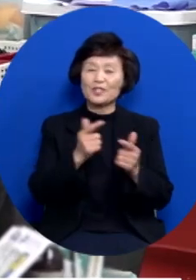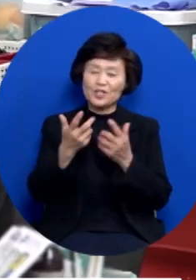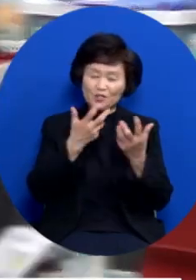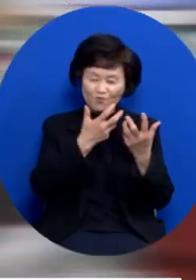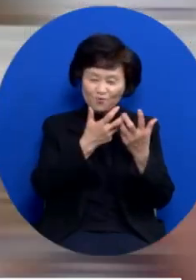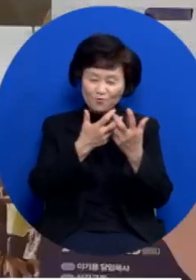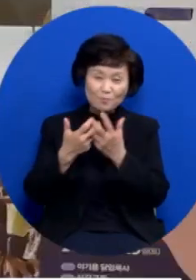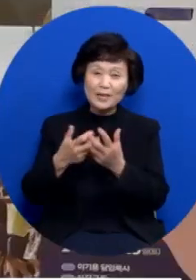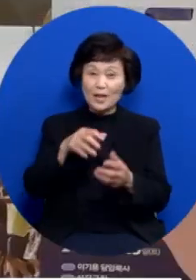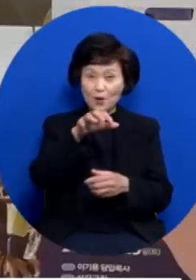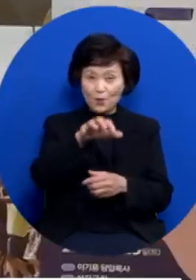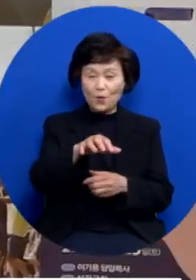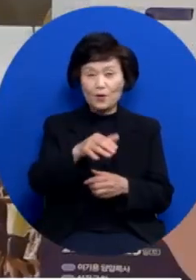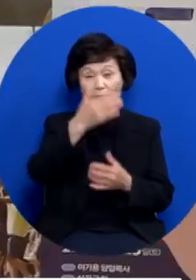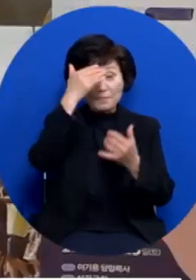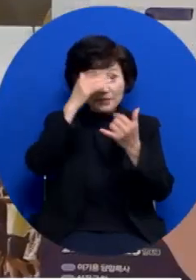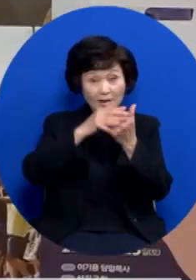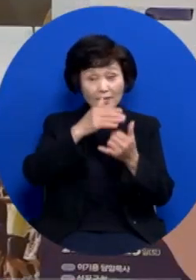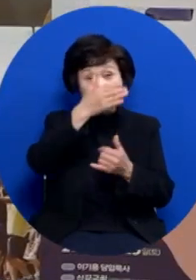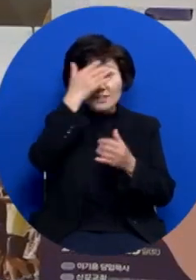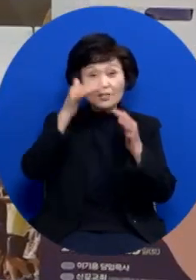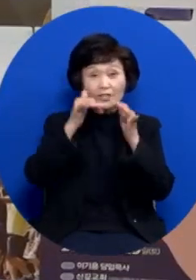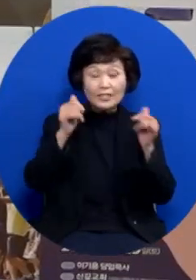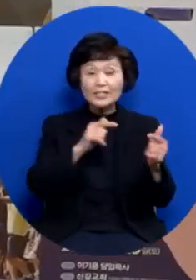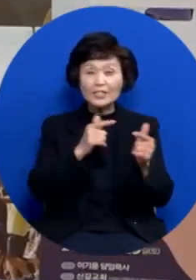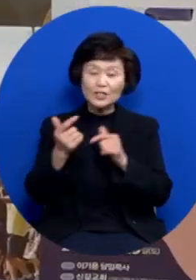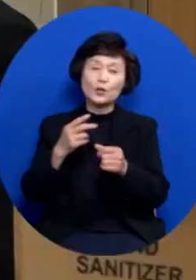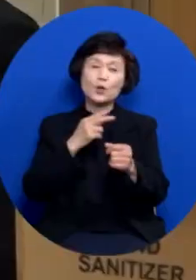넘쳐납니다. 다음 세대인 청년들도